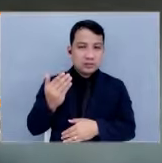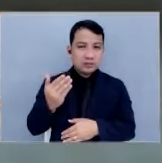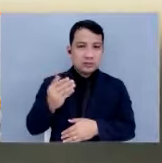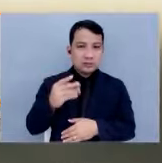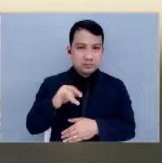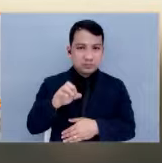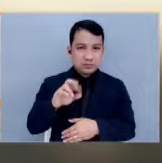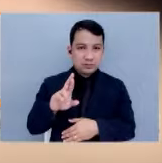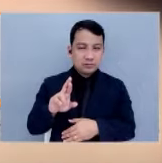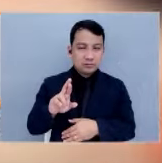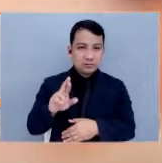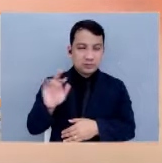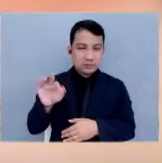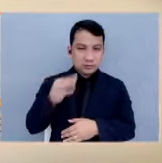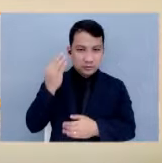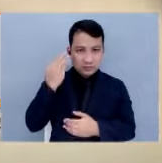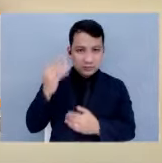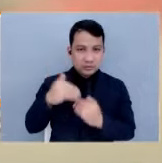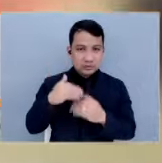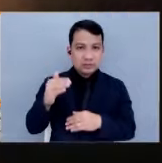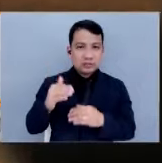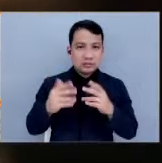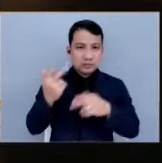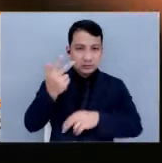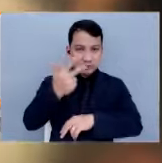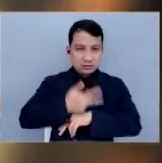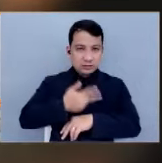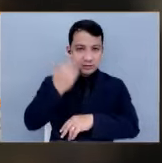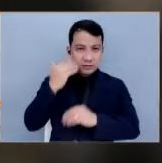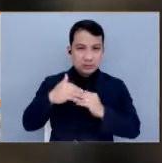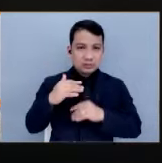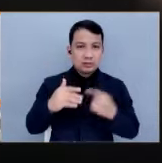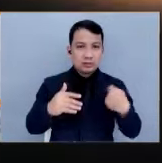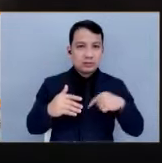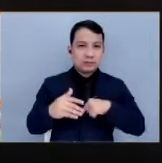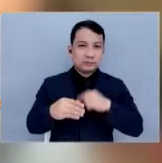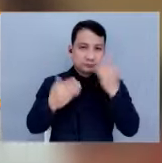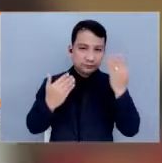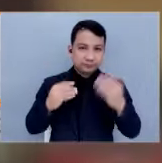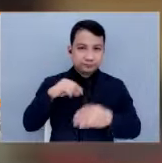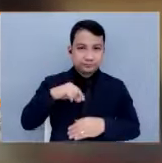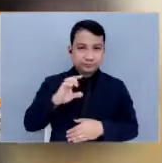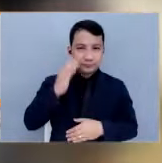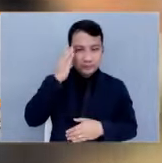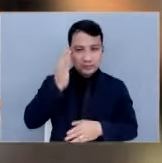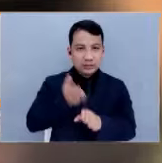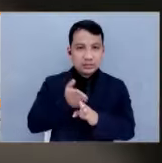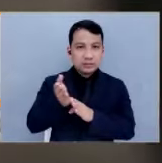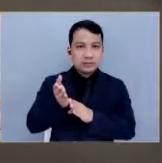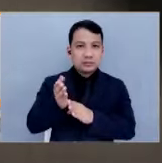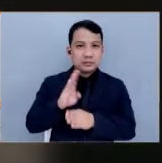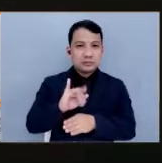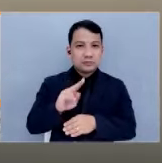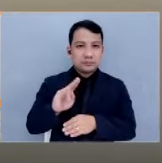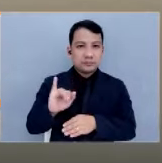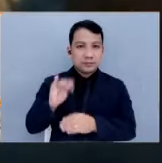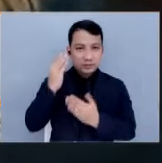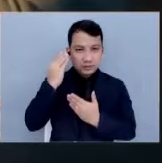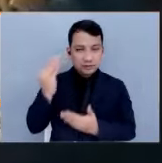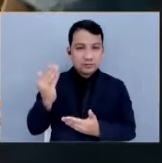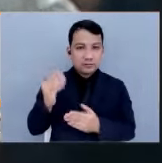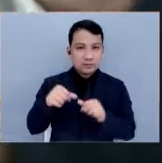fever. Pagkatapos ng 3-day concert na ito sa Quezon City, dederecho naman ang BINI sa pagpapatuloy